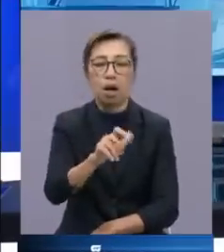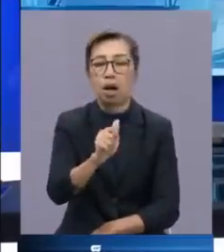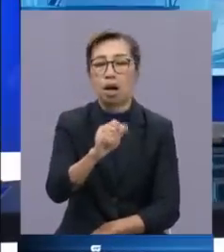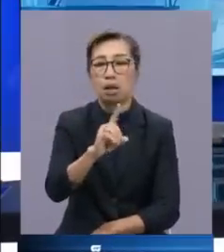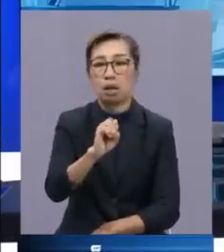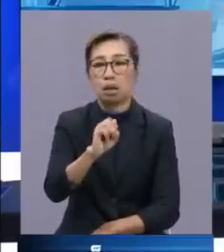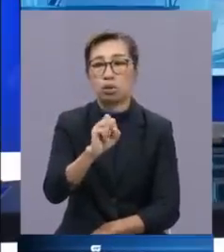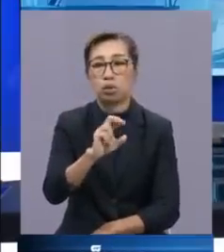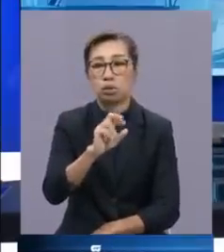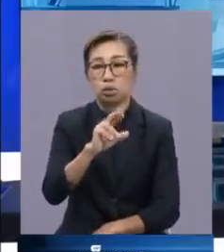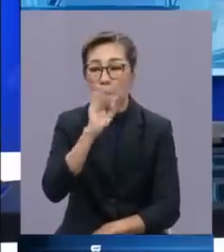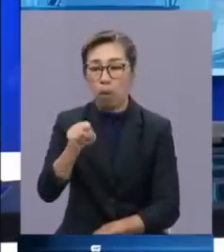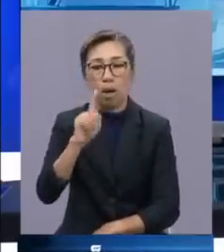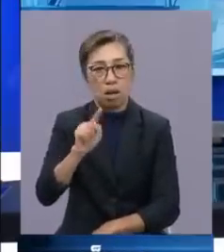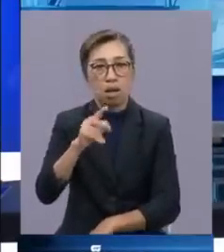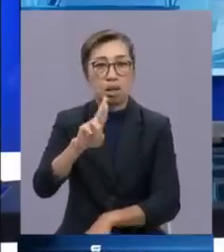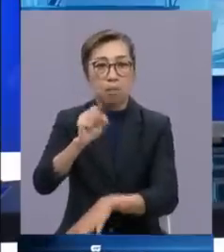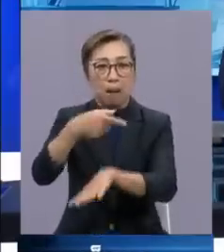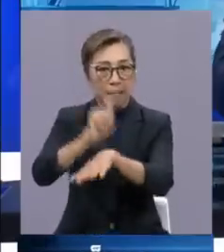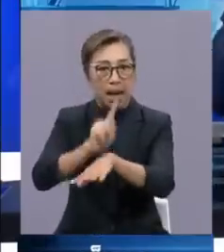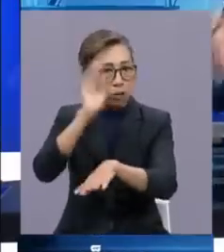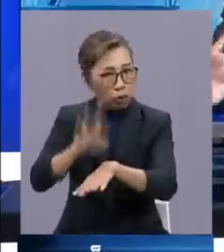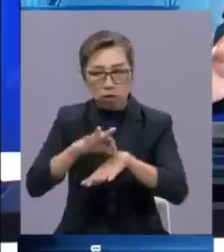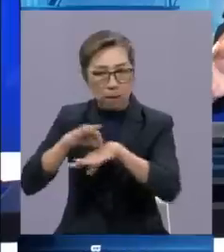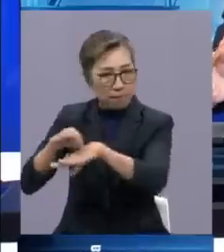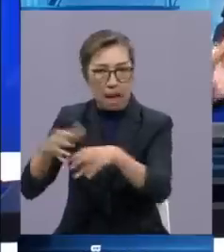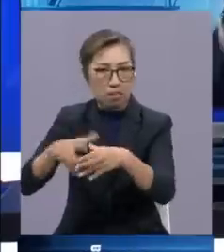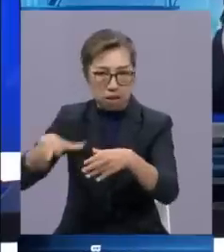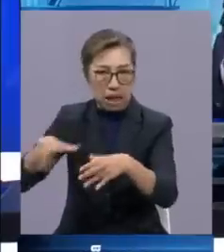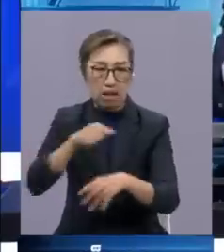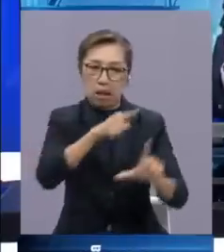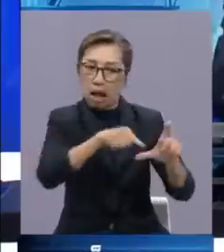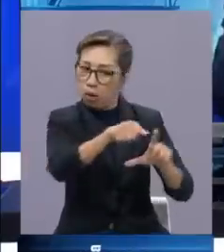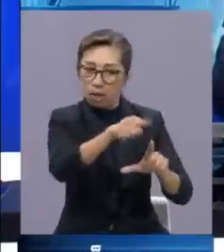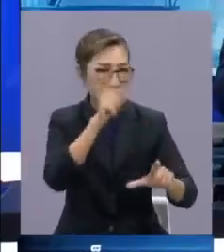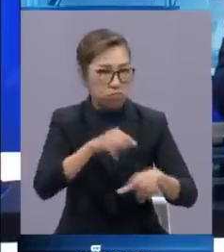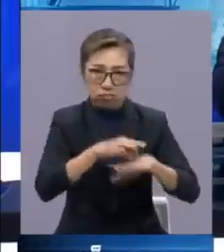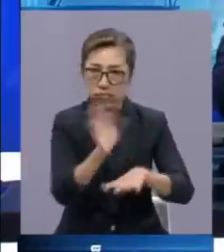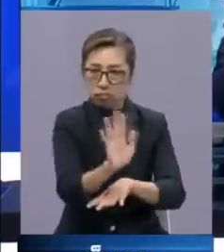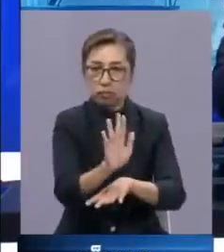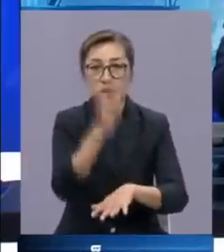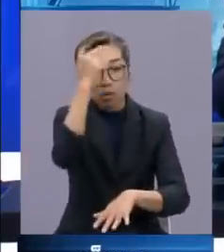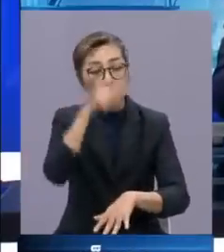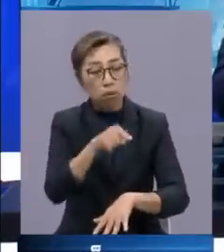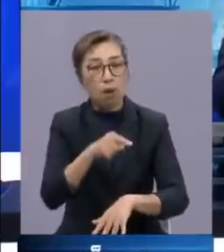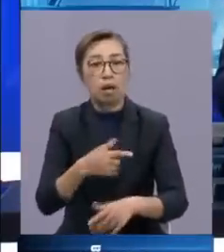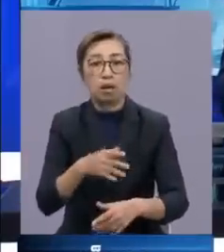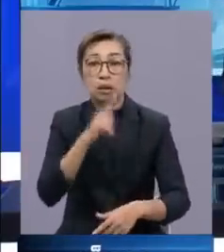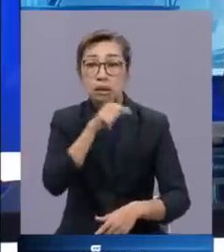ประธานสภาต้องเป็นของเพื่อไทยก้าวไกลต้องถอยเรื่องนี้ไม่เช่นนั้นการทำงานในฐานะรั